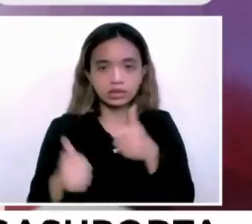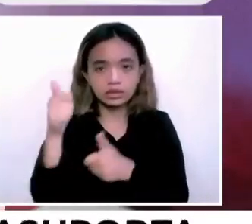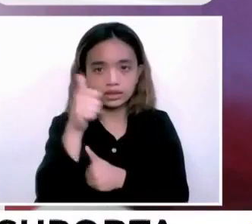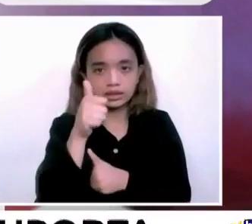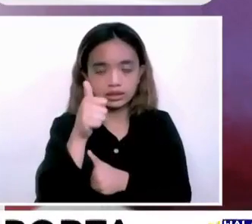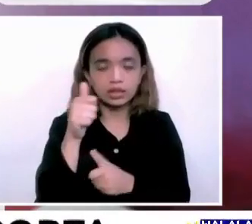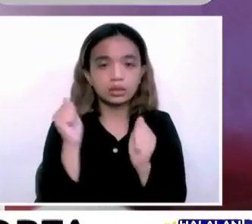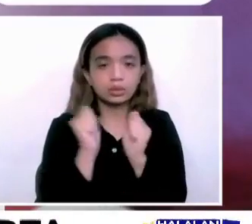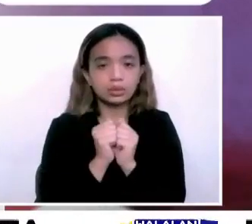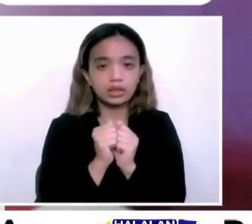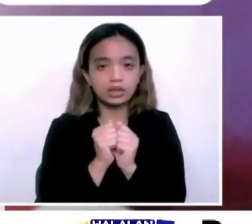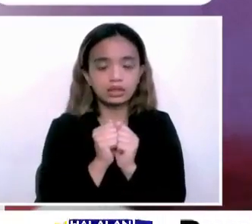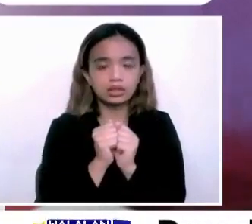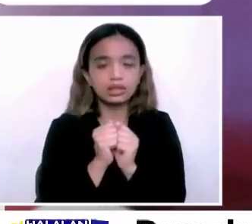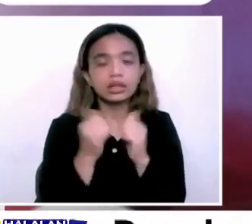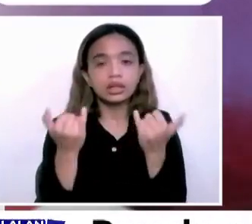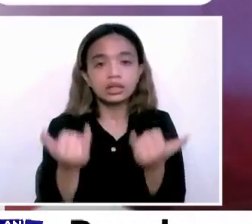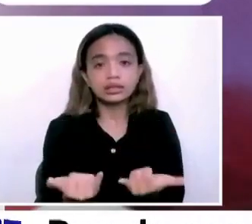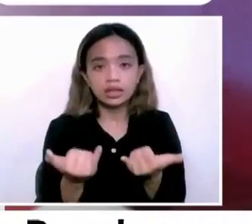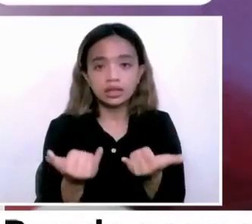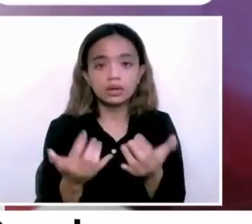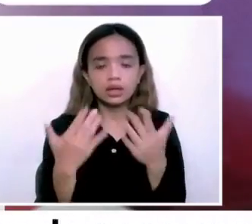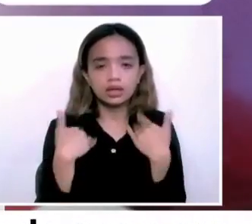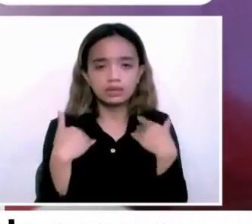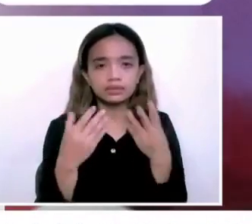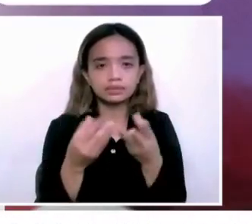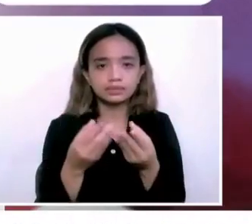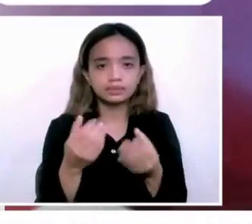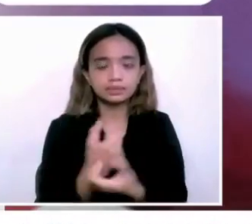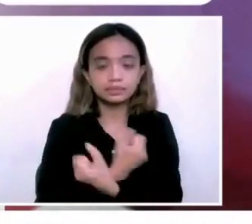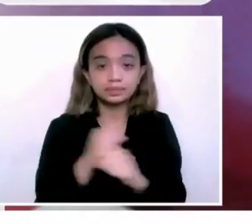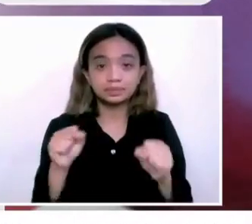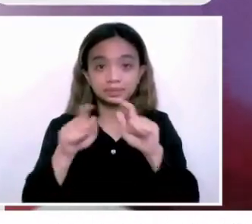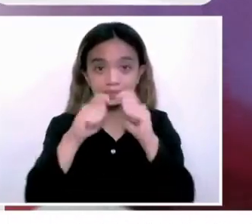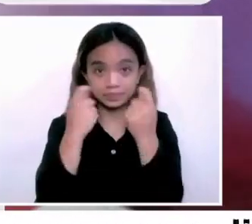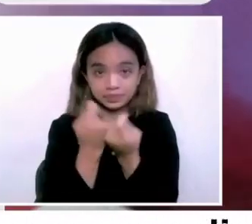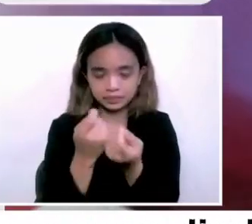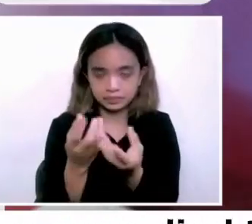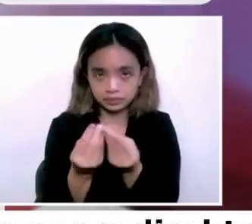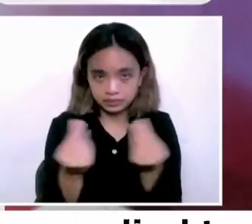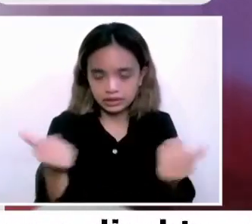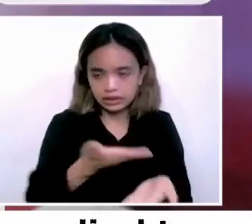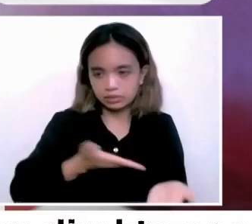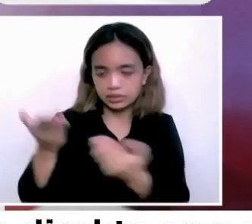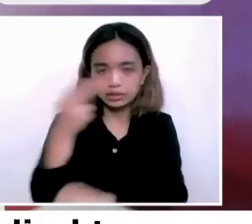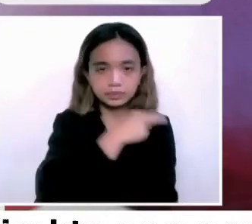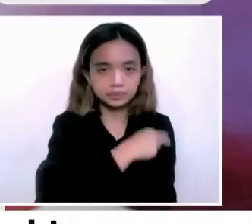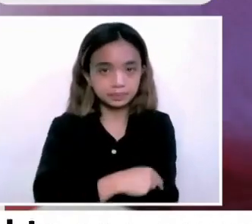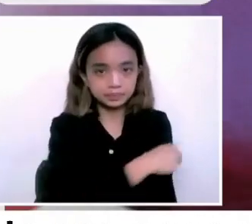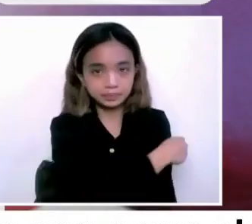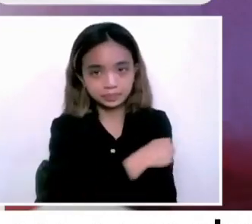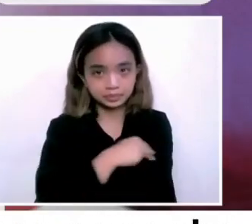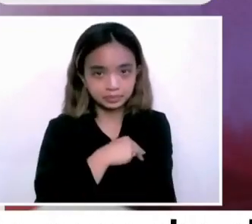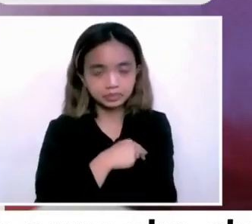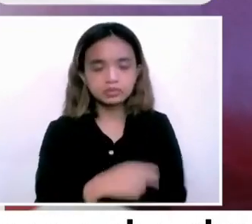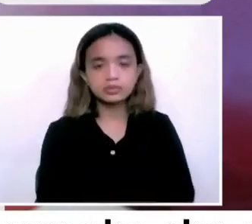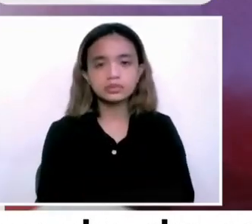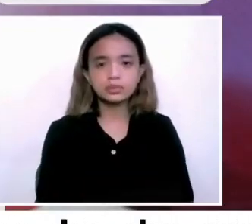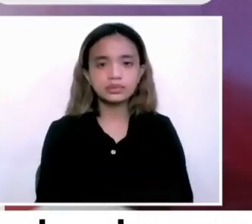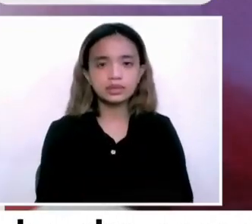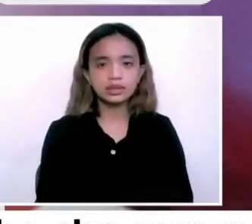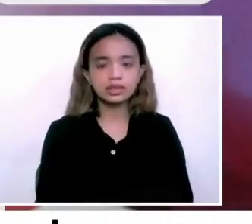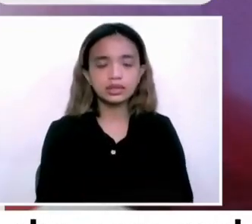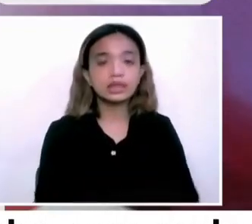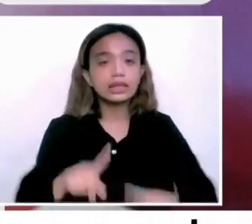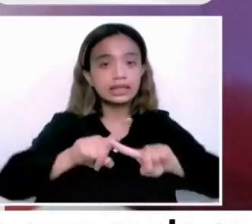Caloocan. Henry, agad naman siyang nilapatan ng lunas ng rescue teams at agad na dilala sa ospital. Henry, magkaibang departamento ang in charge sa